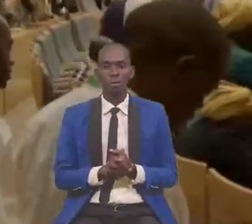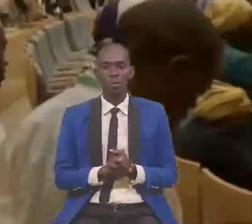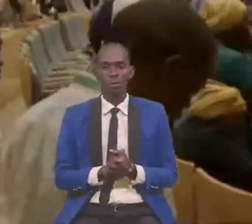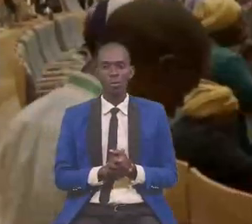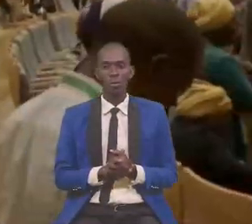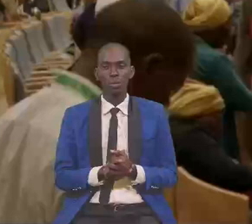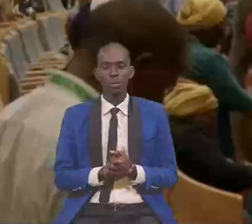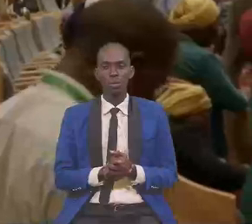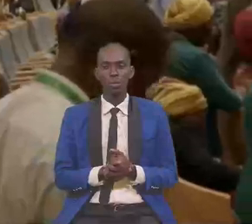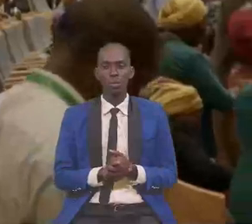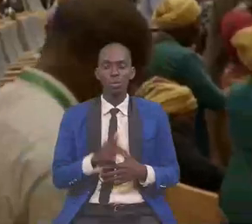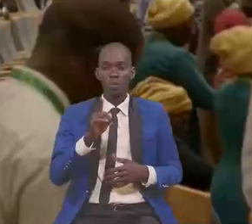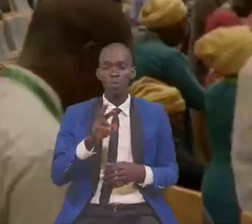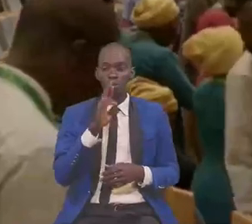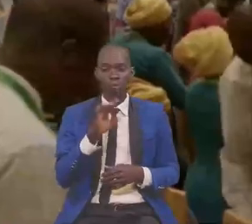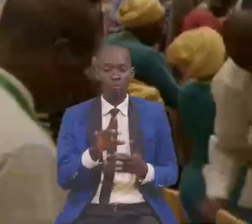Tu es choisi.